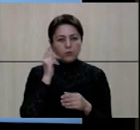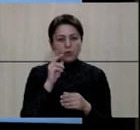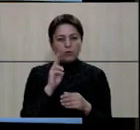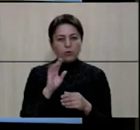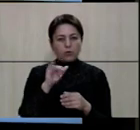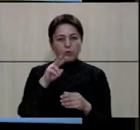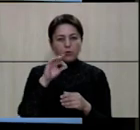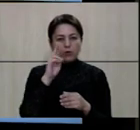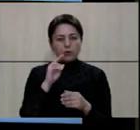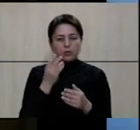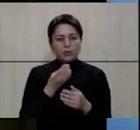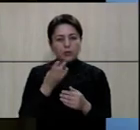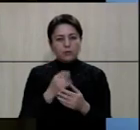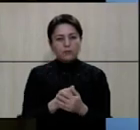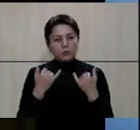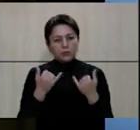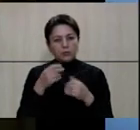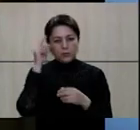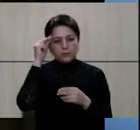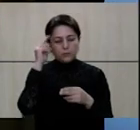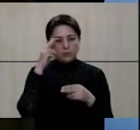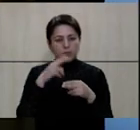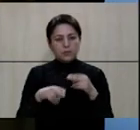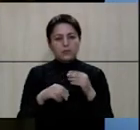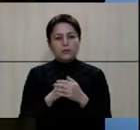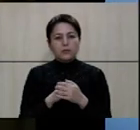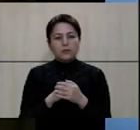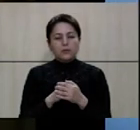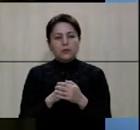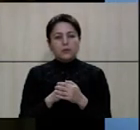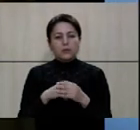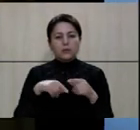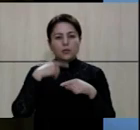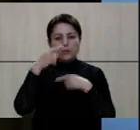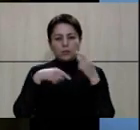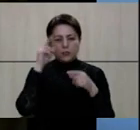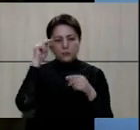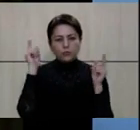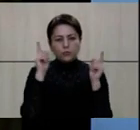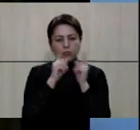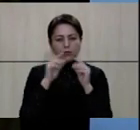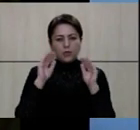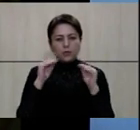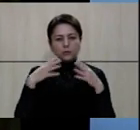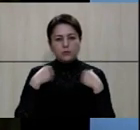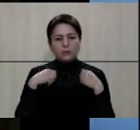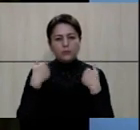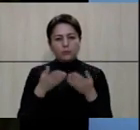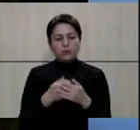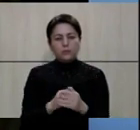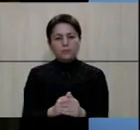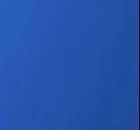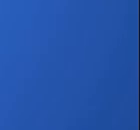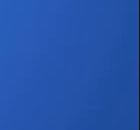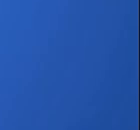kerak? Shuning bilan bugungi darsimiz o'z nihoyasiga yetdi. Keyingi darslarda uchrashguncha xayr, salomat bo'ling.